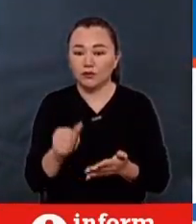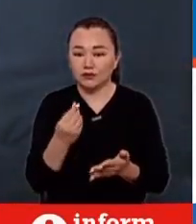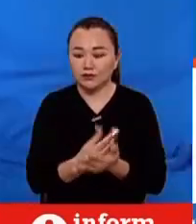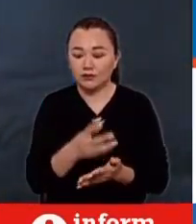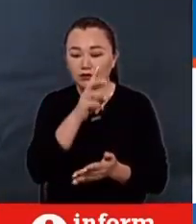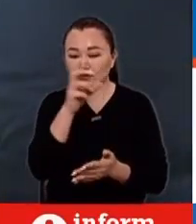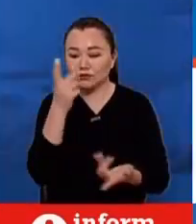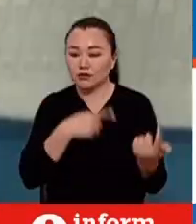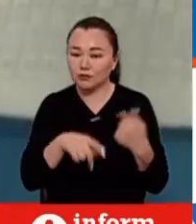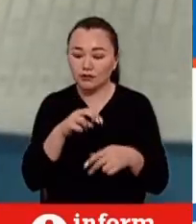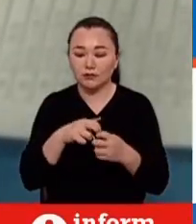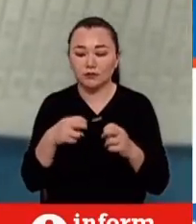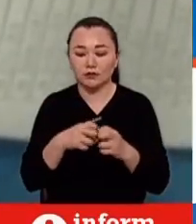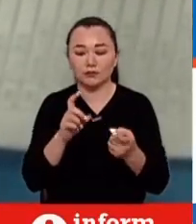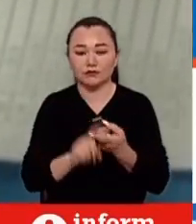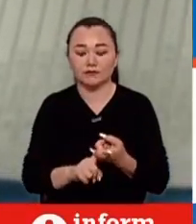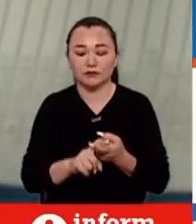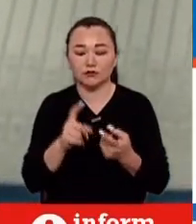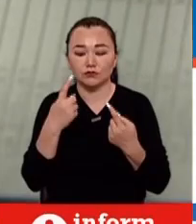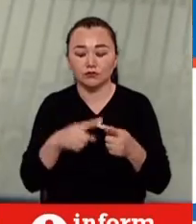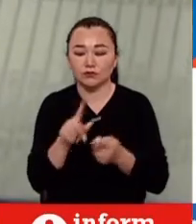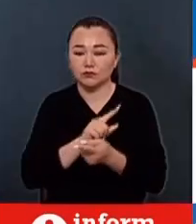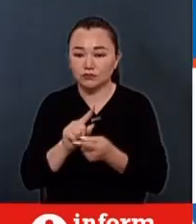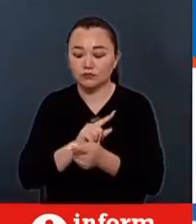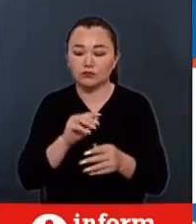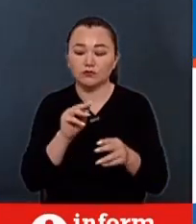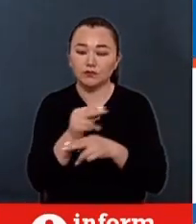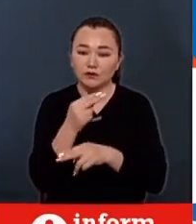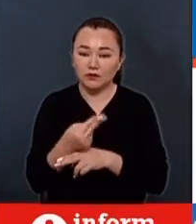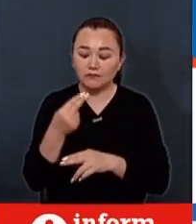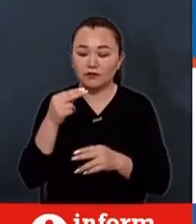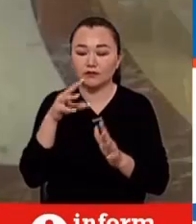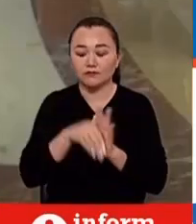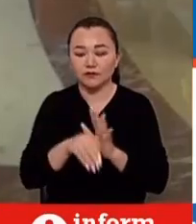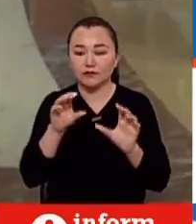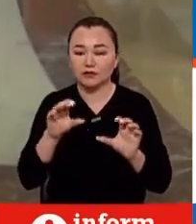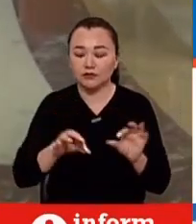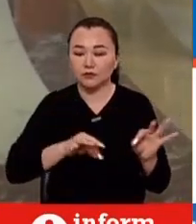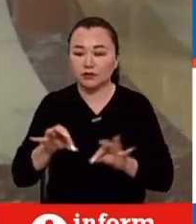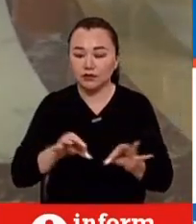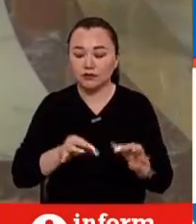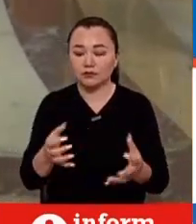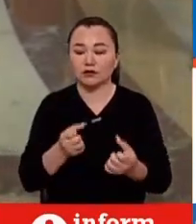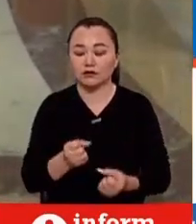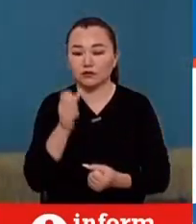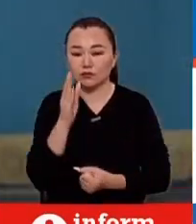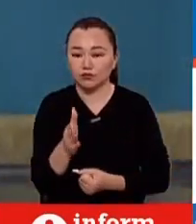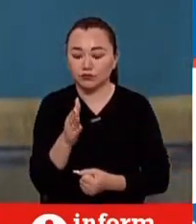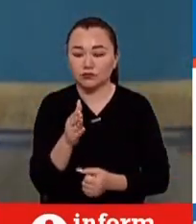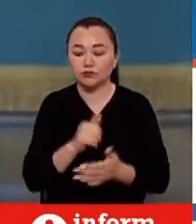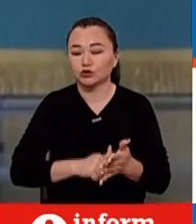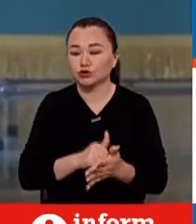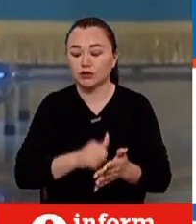мемлекетке қайтару мәселелері бойынша өзгерістер мен толықтырулар енгізу туралы заң жобасы аясында қабылданғалы отыр.